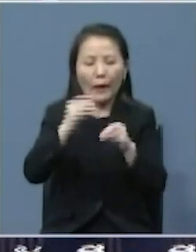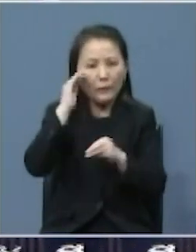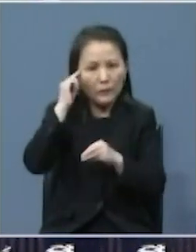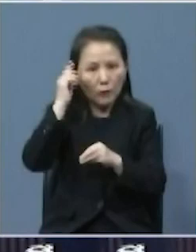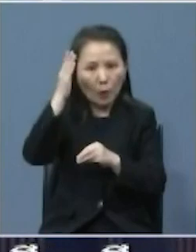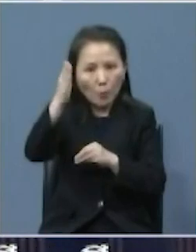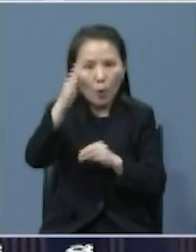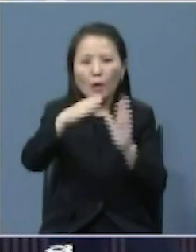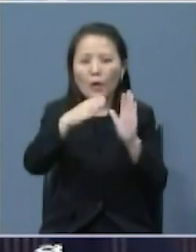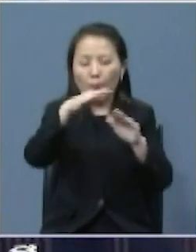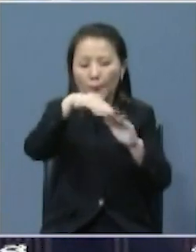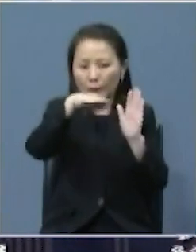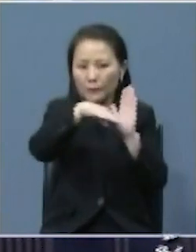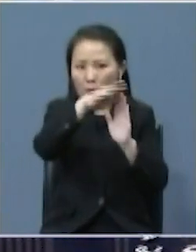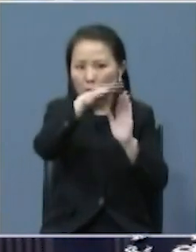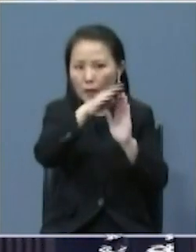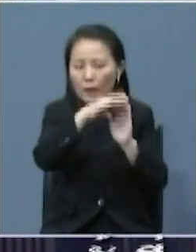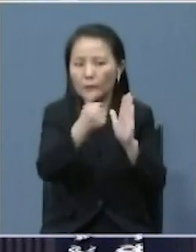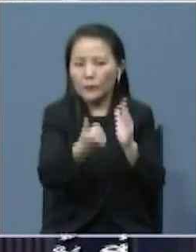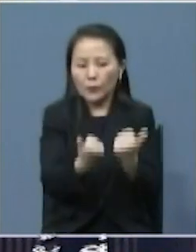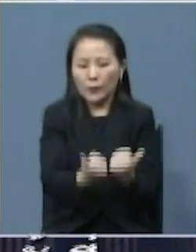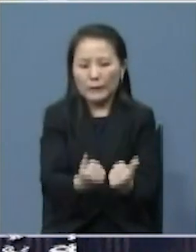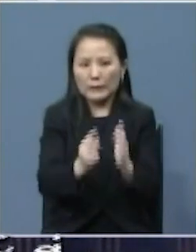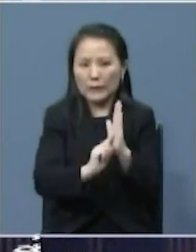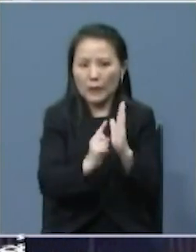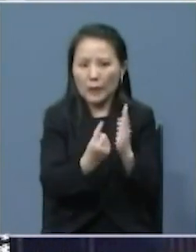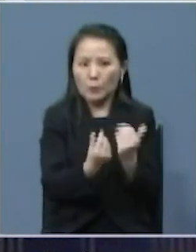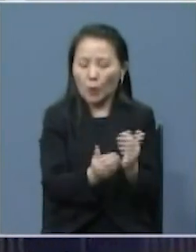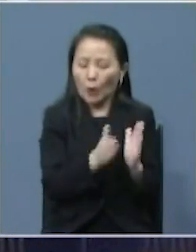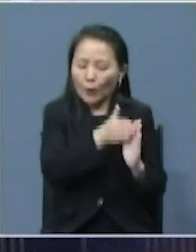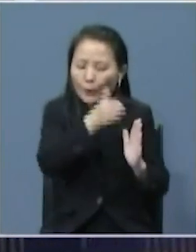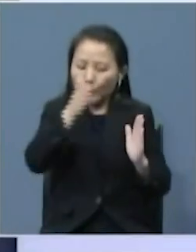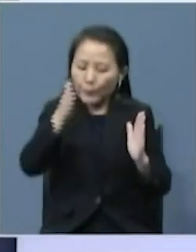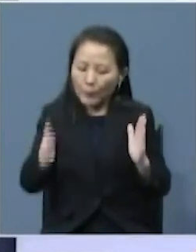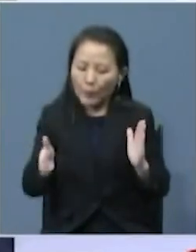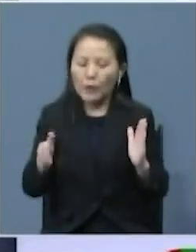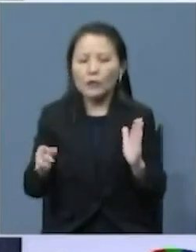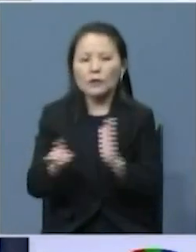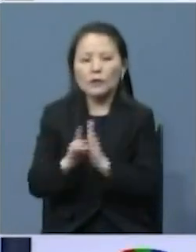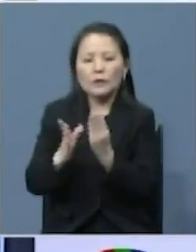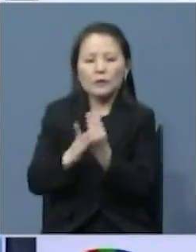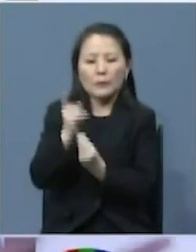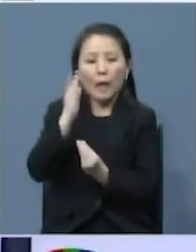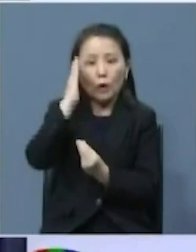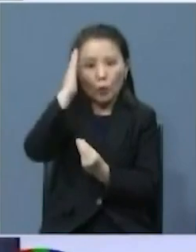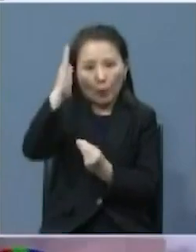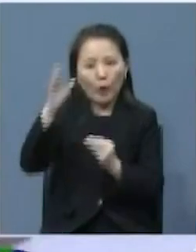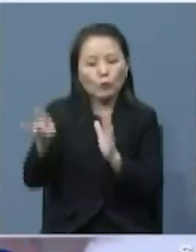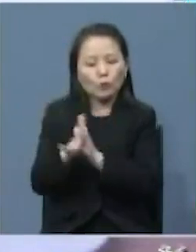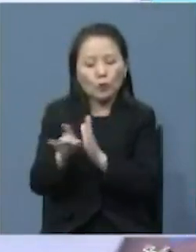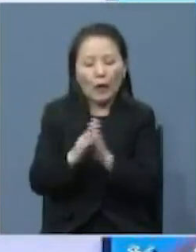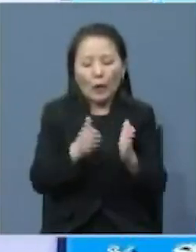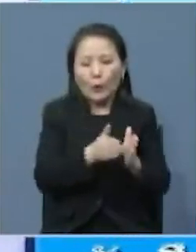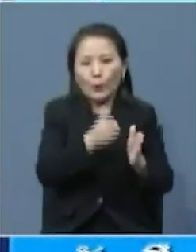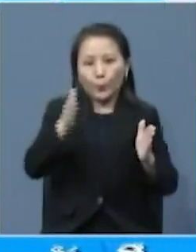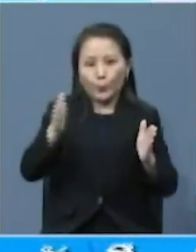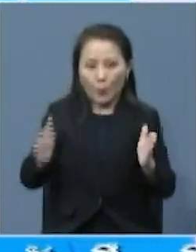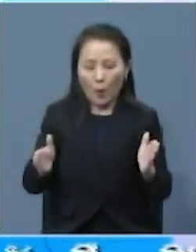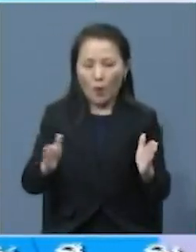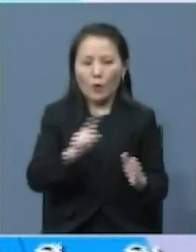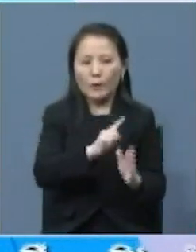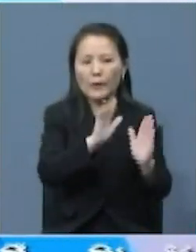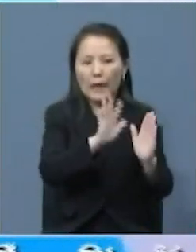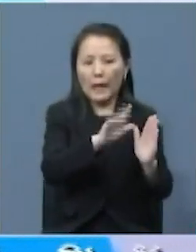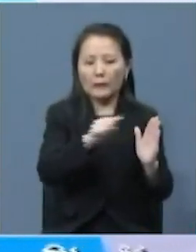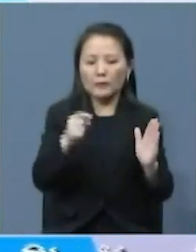วมไปถึงภาคเหนือตอนล่างค่ะตั้งแต่วันนี้เป็นต้นไปนะคะจนถึงช่วงประมาณสุดสัปดาห์หน้าเลยยาวๆค่ะ